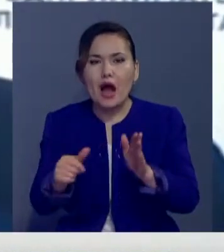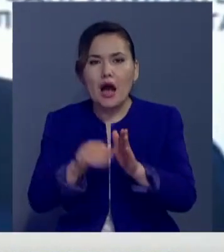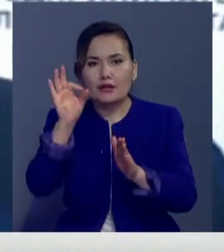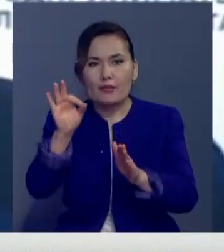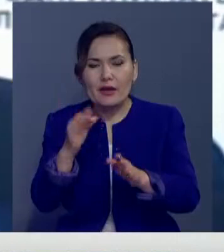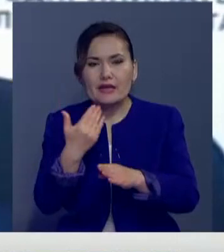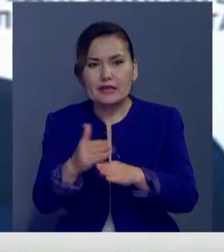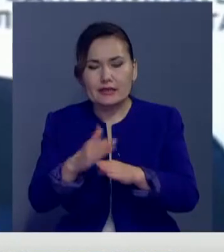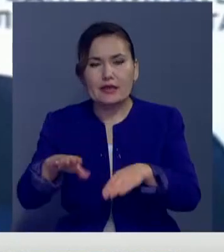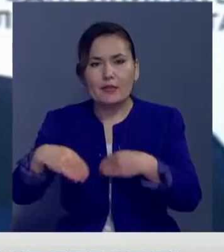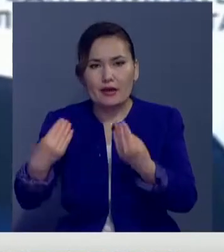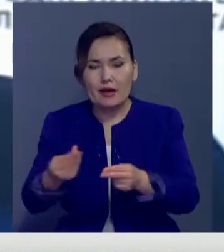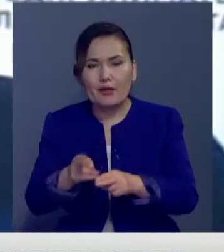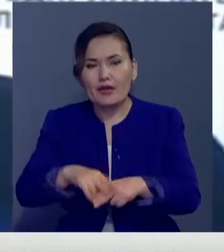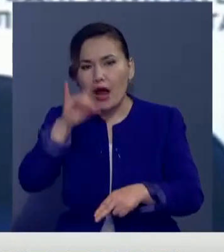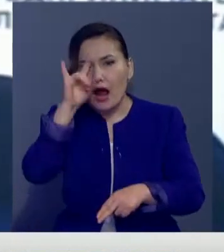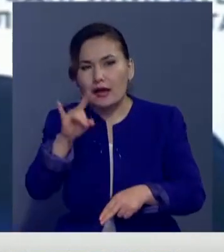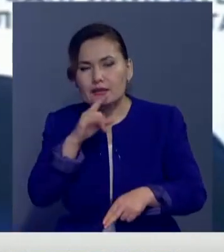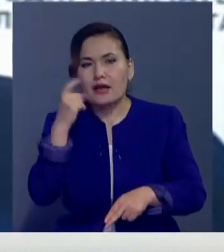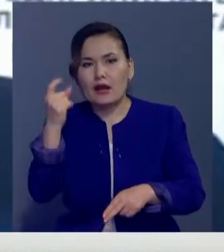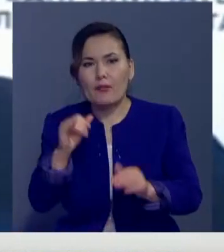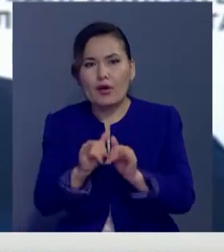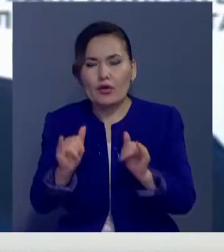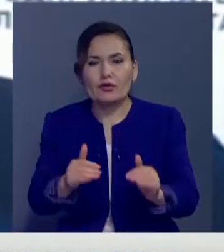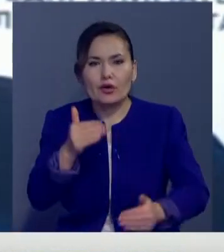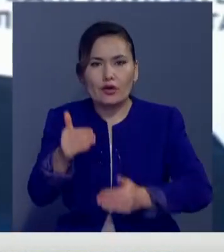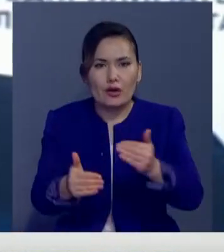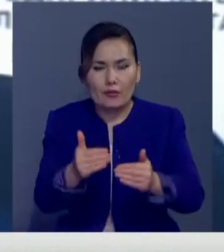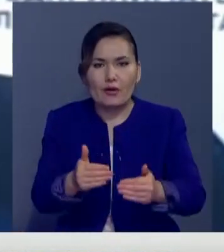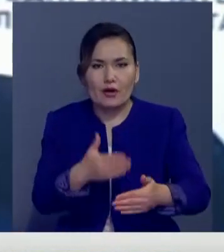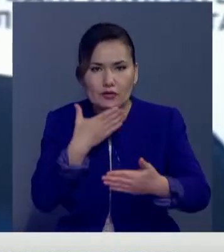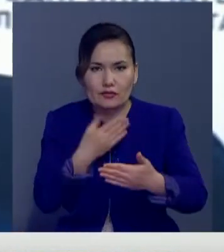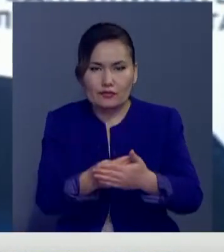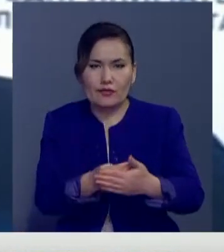беріледі. Осылайша олар ел экономикасының ілгері жылжуына өз үлесін қоса алады.